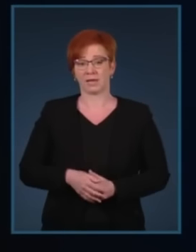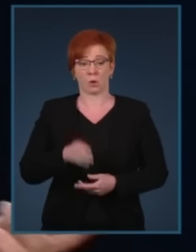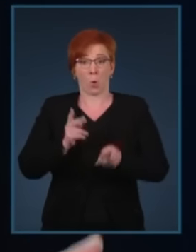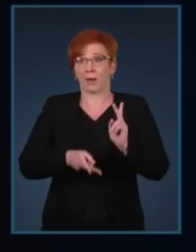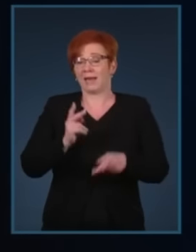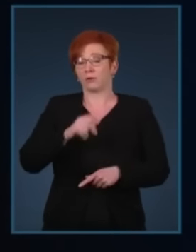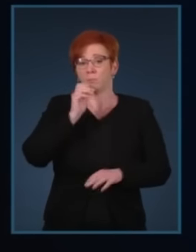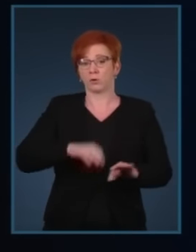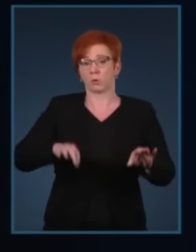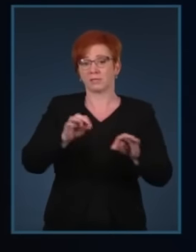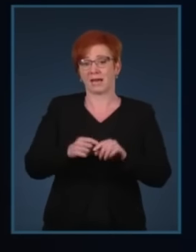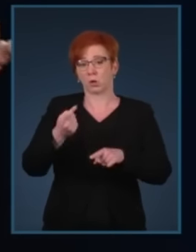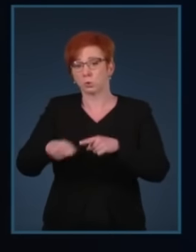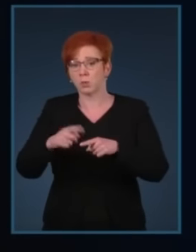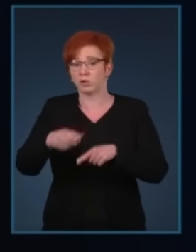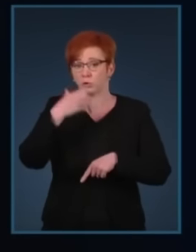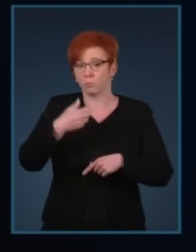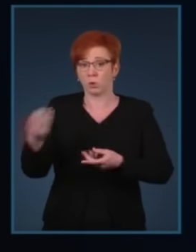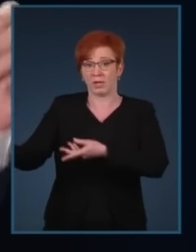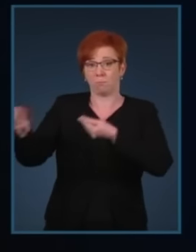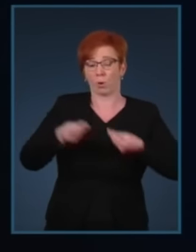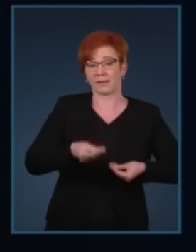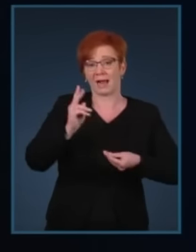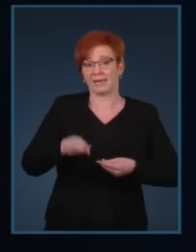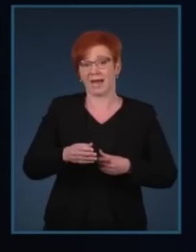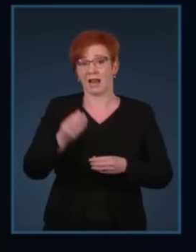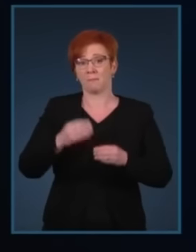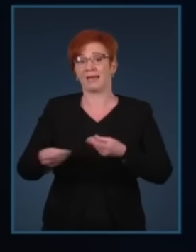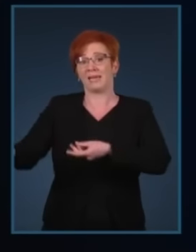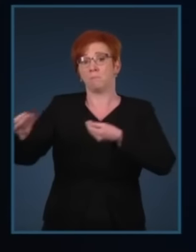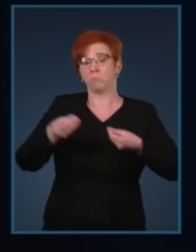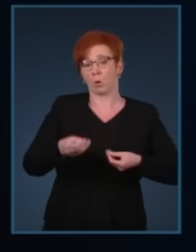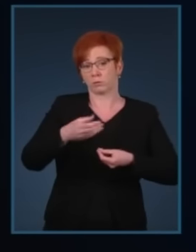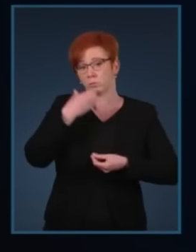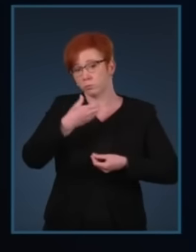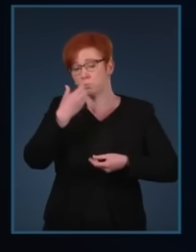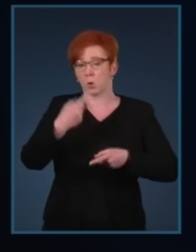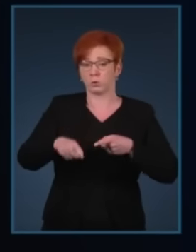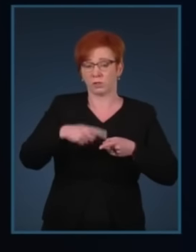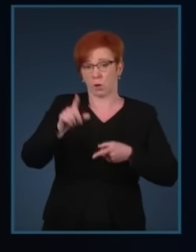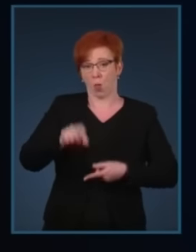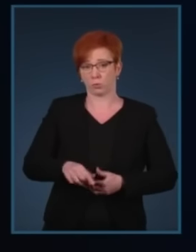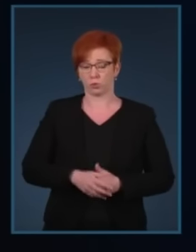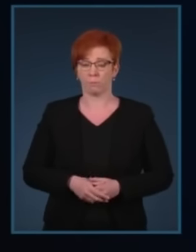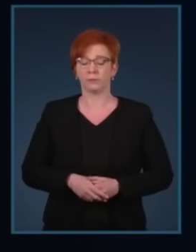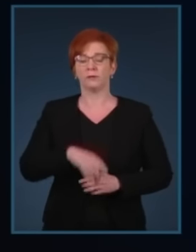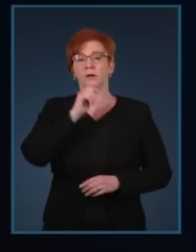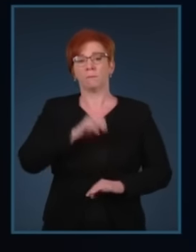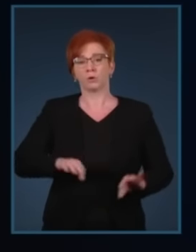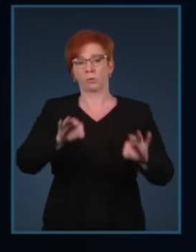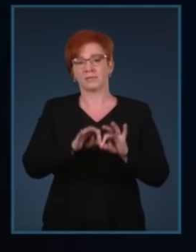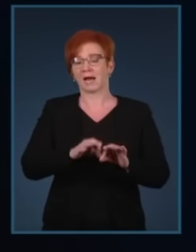kell zöldséget, gyümölcsöt, mert olcsóbban kapjuk meg még az importot is. Én azt gondolom, hogy Magyarországnak most